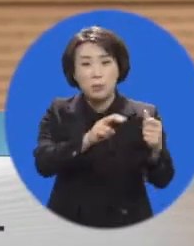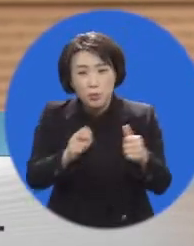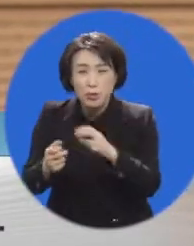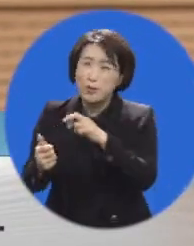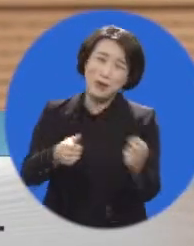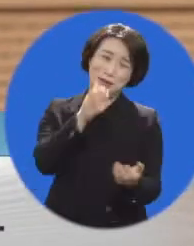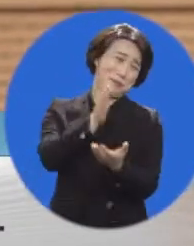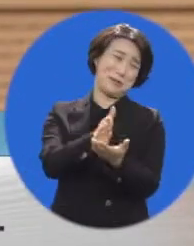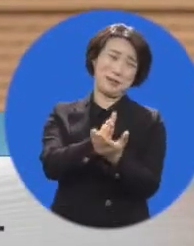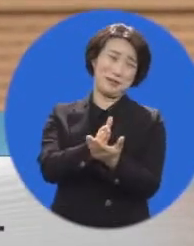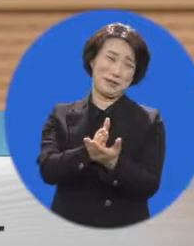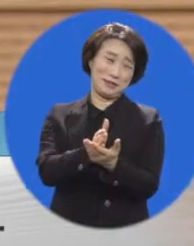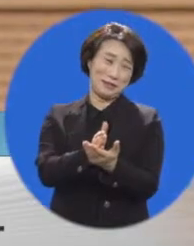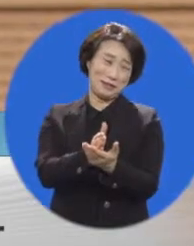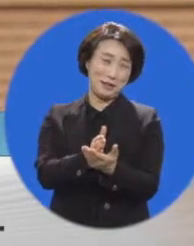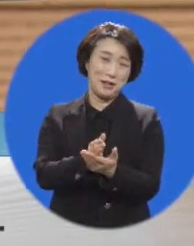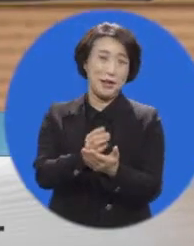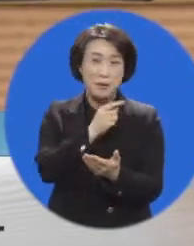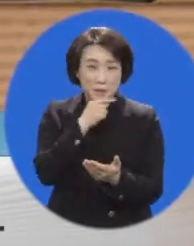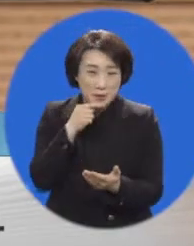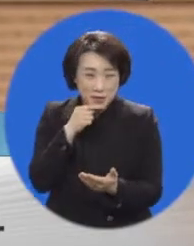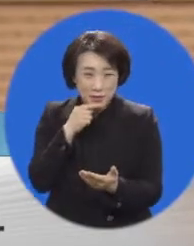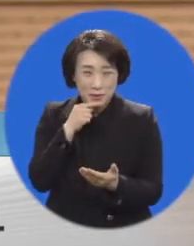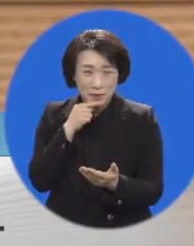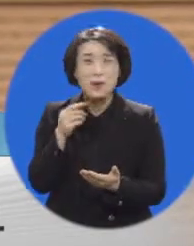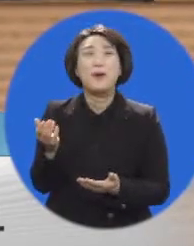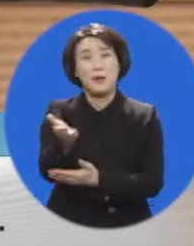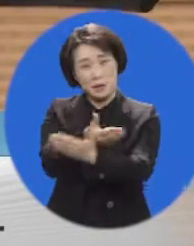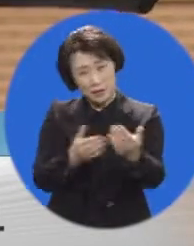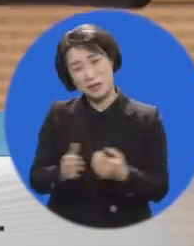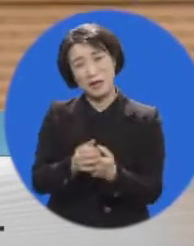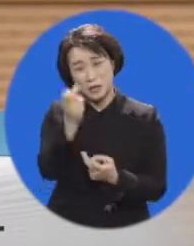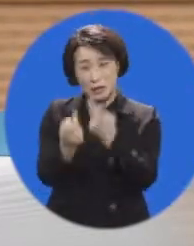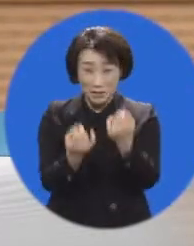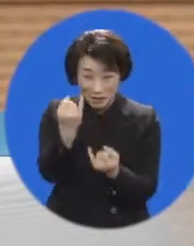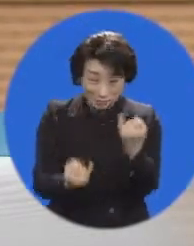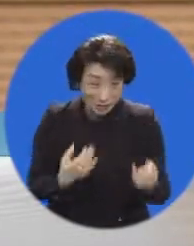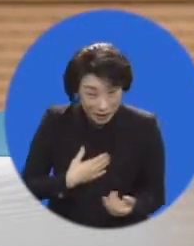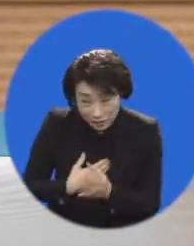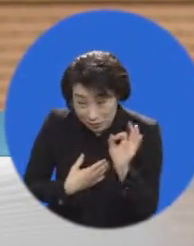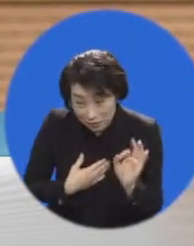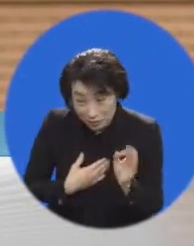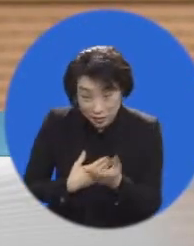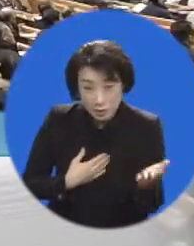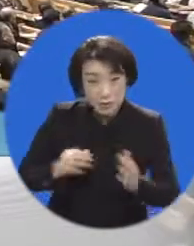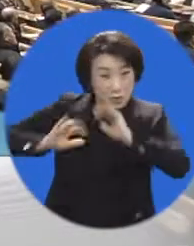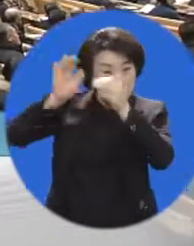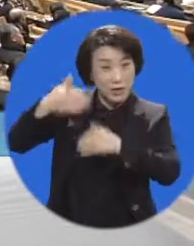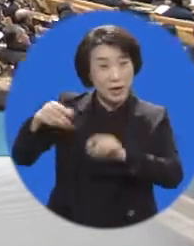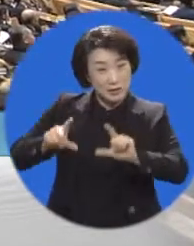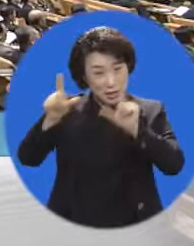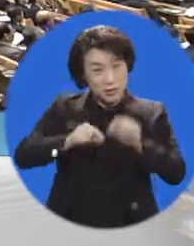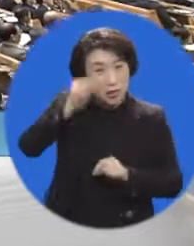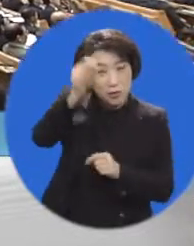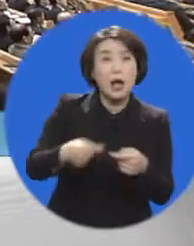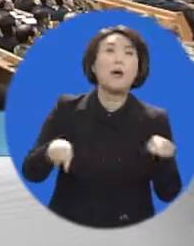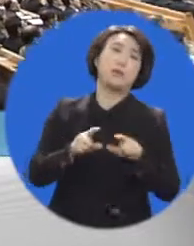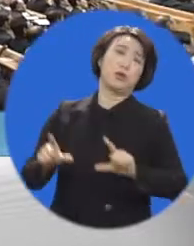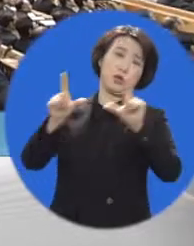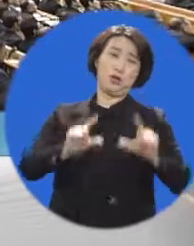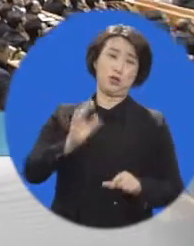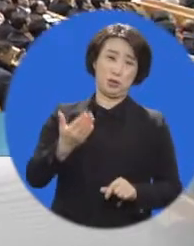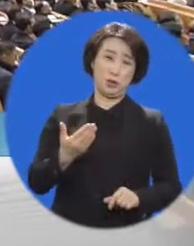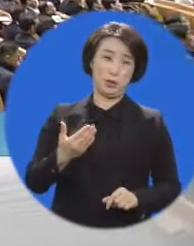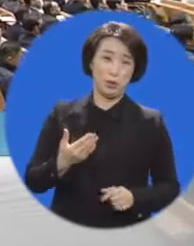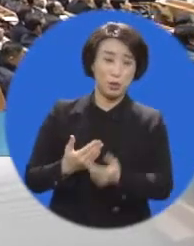없어. 피곤한 형제들. 천국에서 영원히 함께 살 자들이라 이 말입니다.